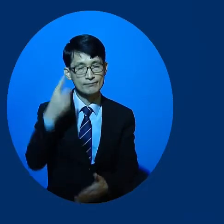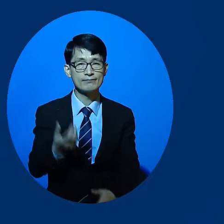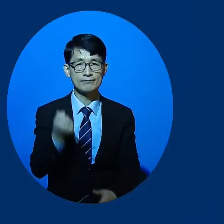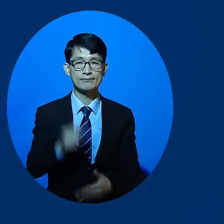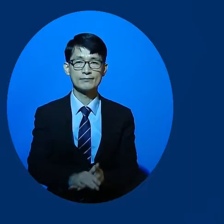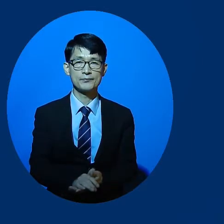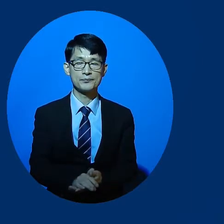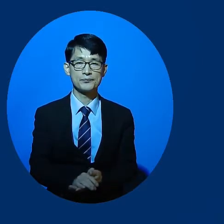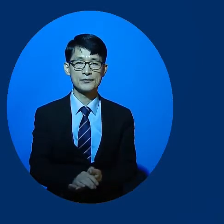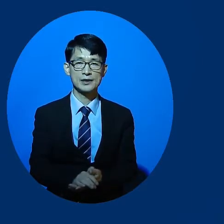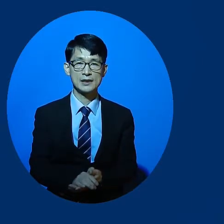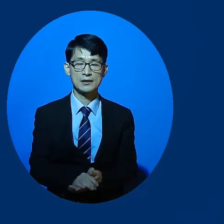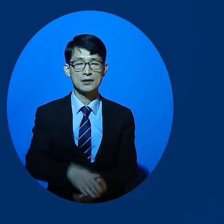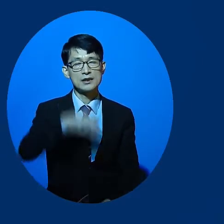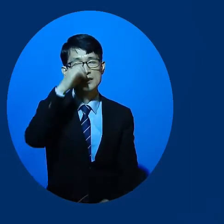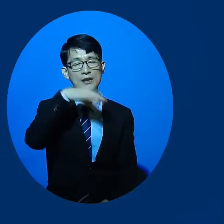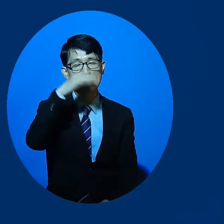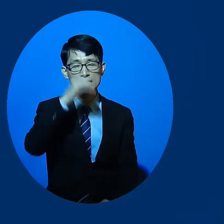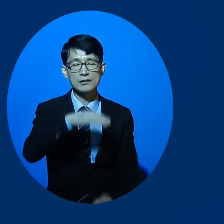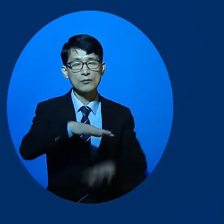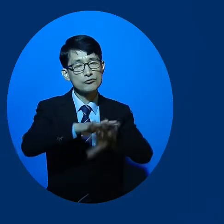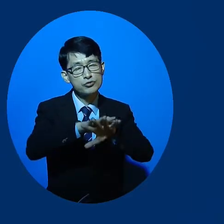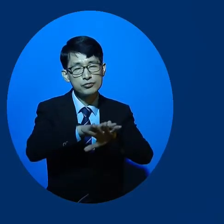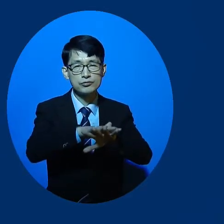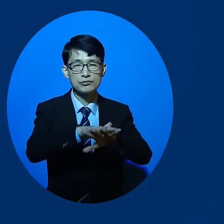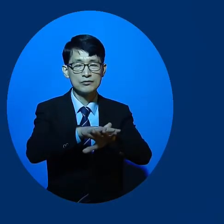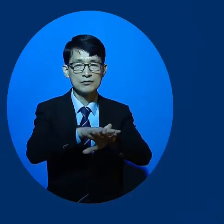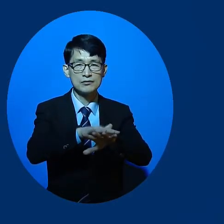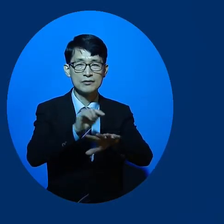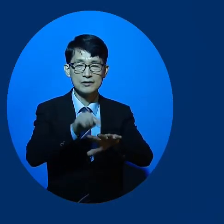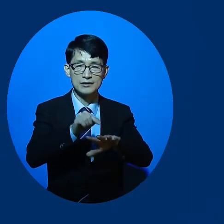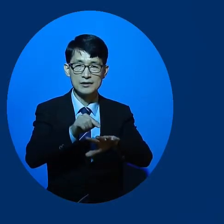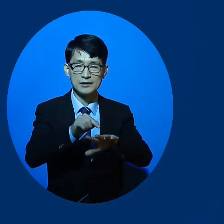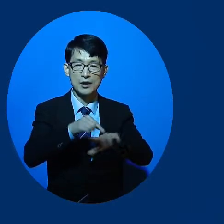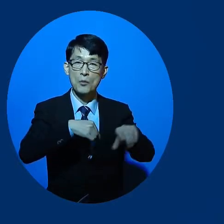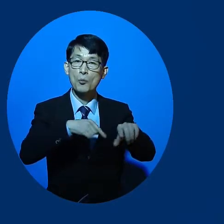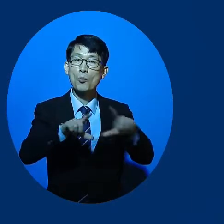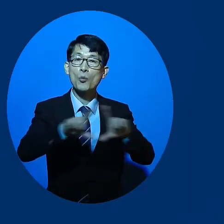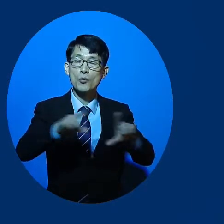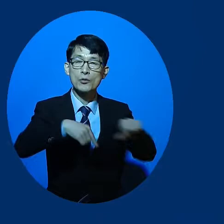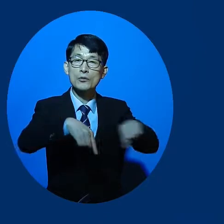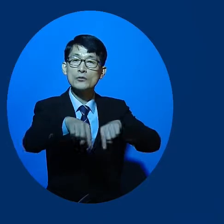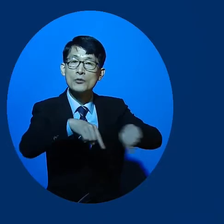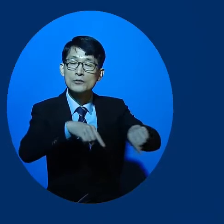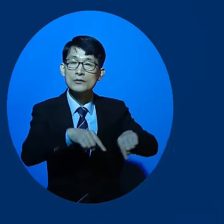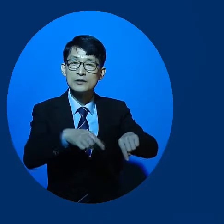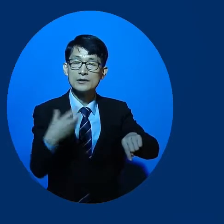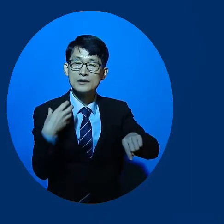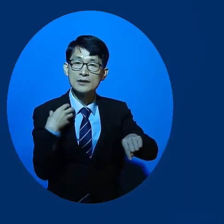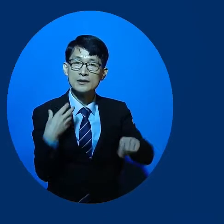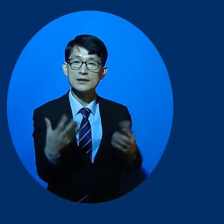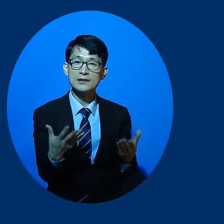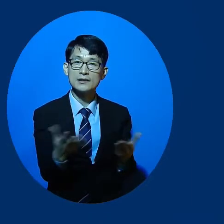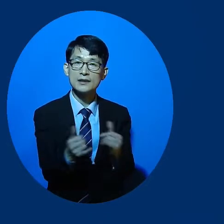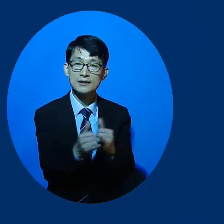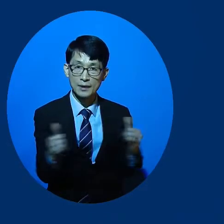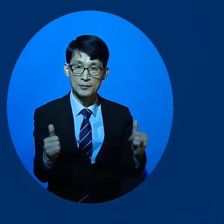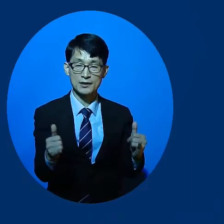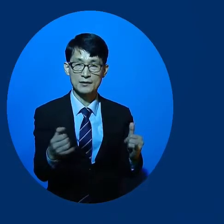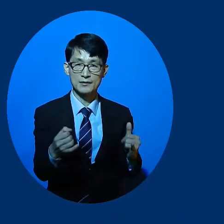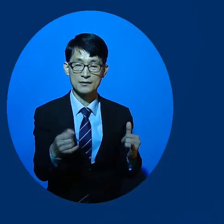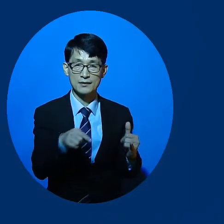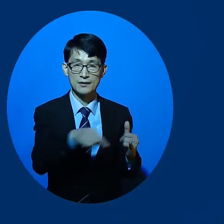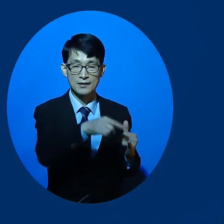이 보편적 설계에 대한 부분들은 이제 일반 행정하시는 분들이나 교육 행정하는 분들에 대한